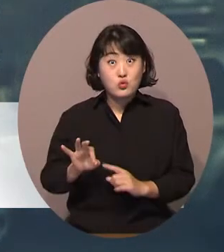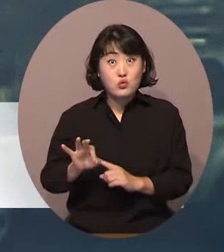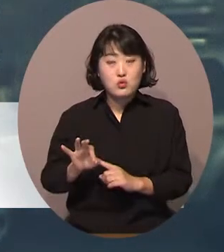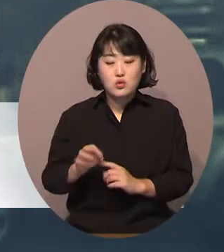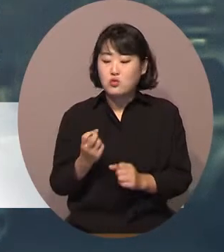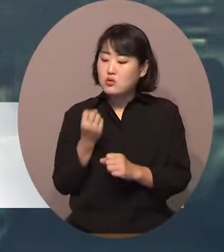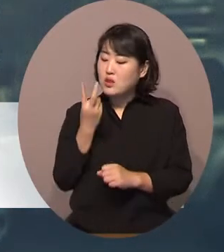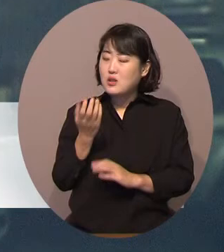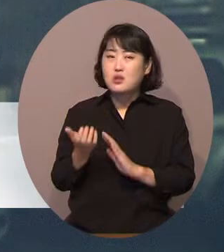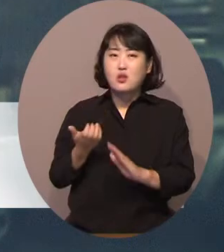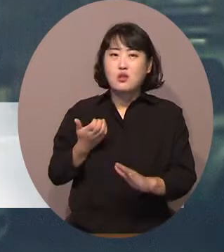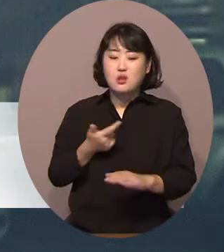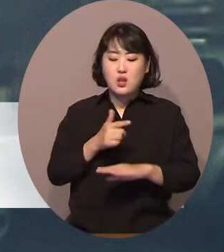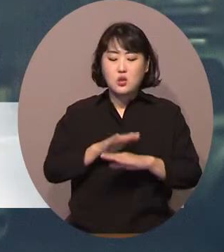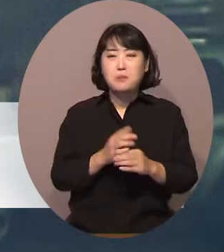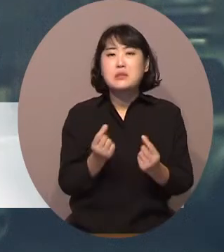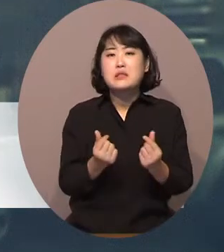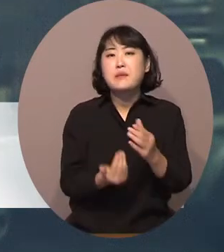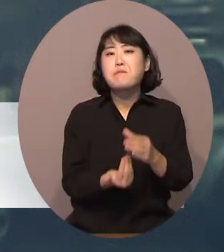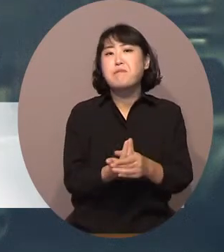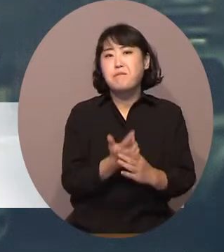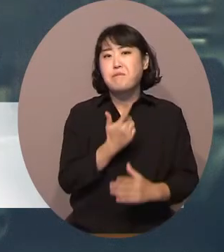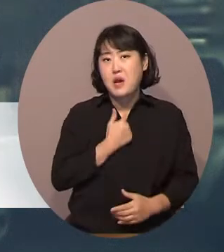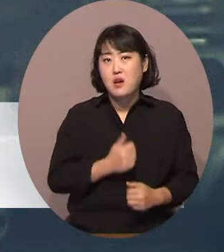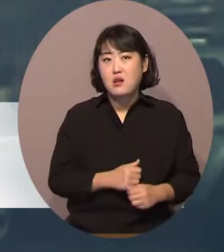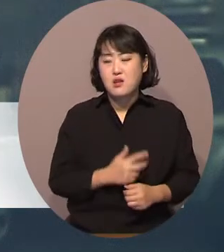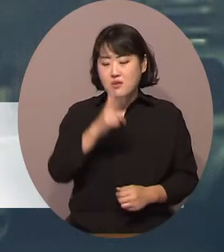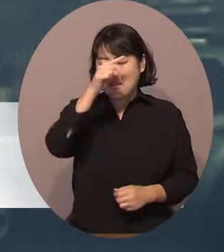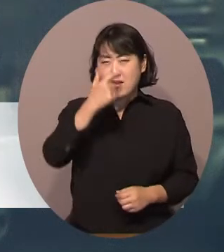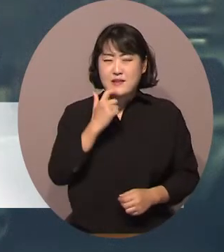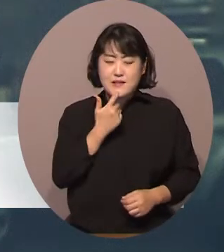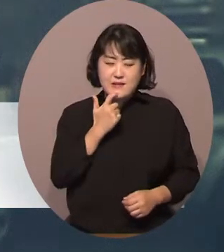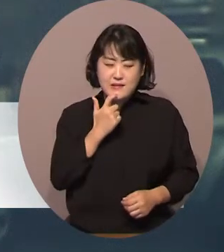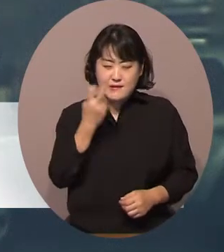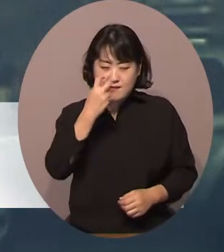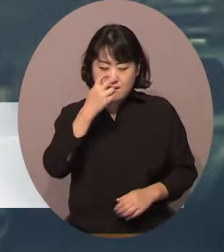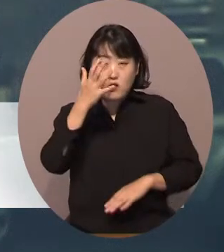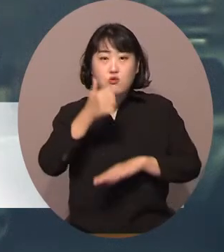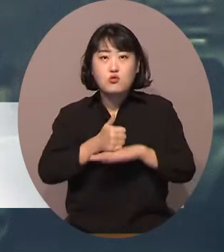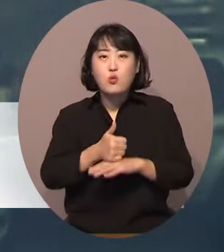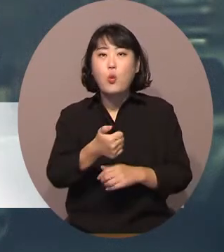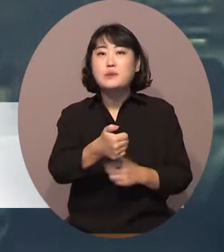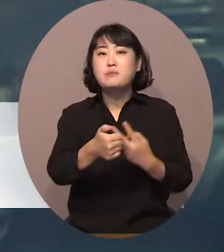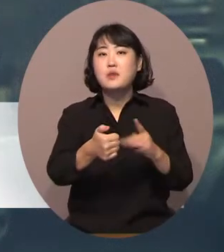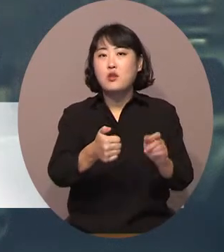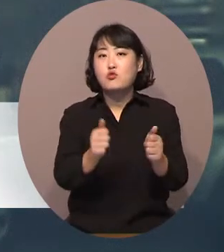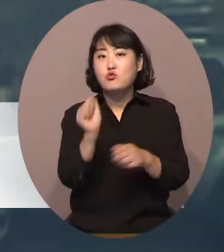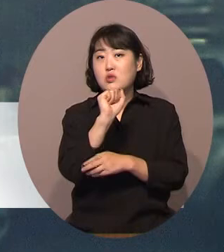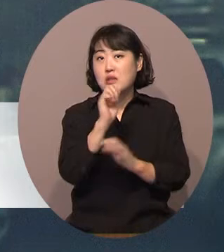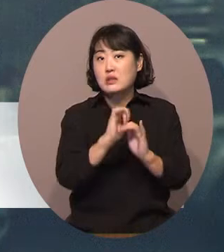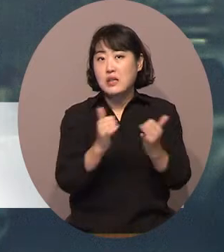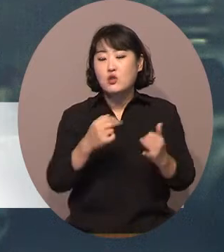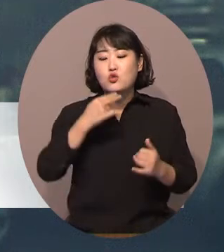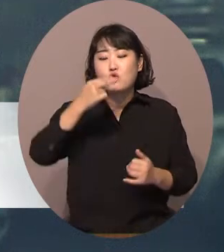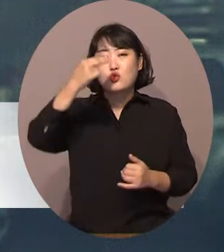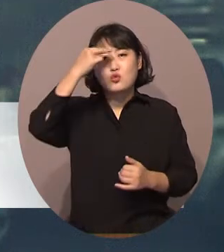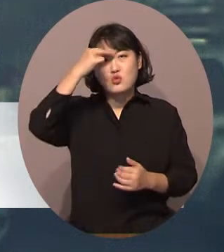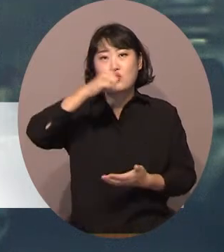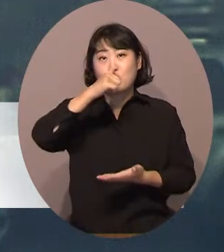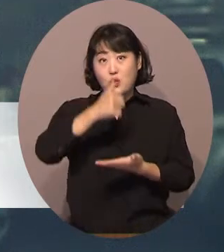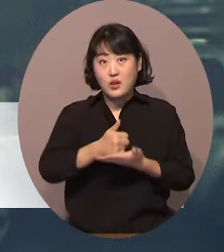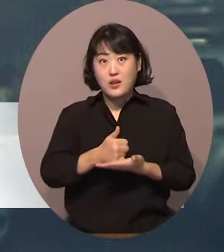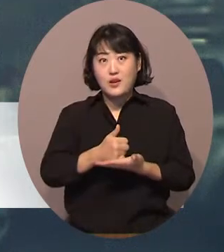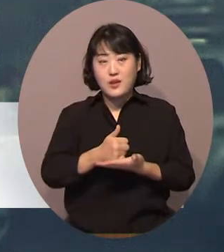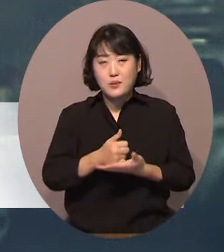대전에서도 비슷한 사건이 있었는데 경찰이 끈질긴 수다 끝에 50대 운전자에게 음주전 혐의를 적용해 검찰에